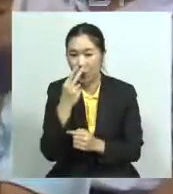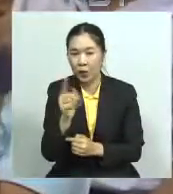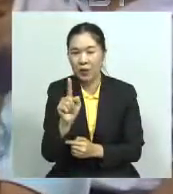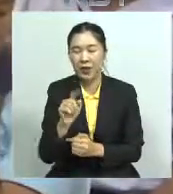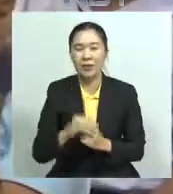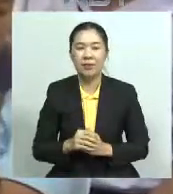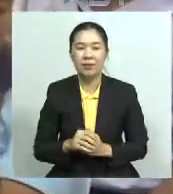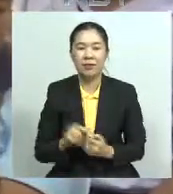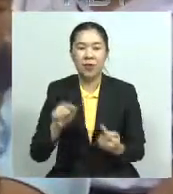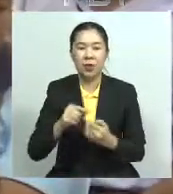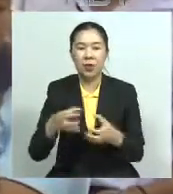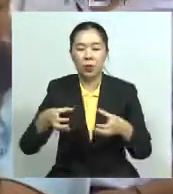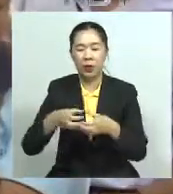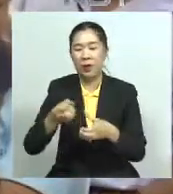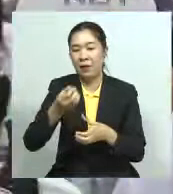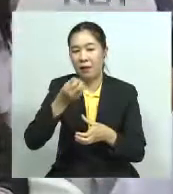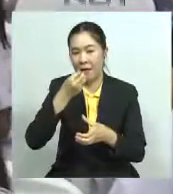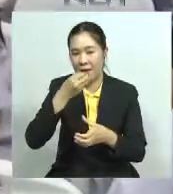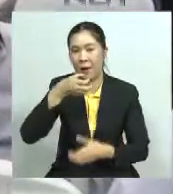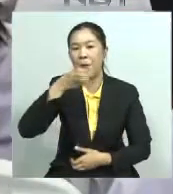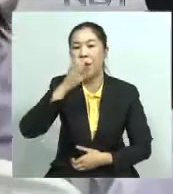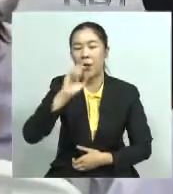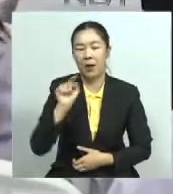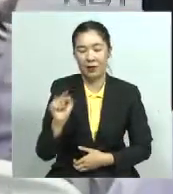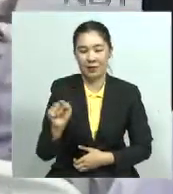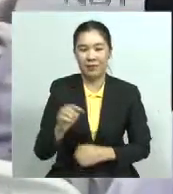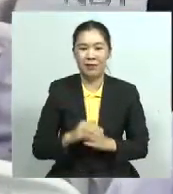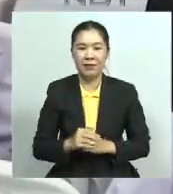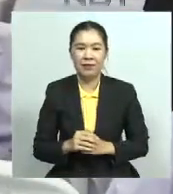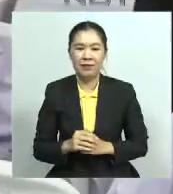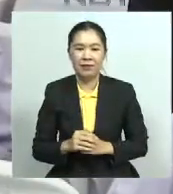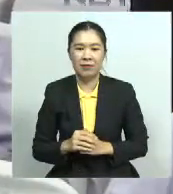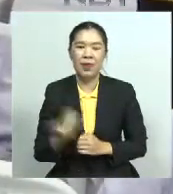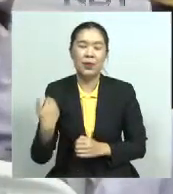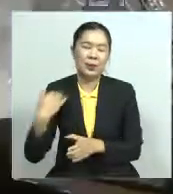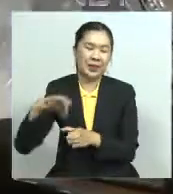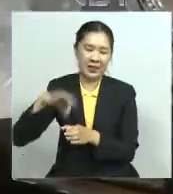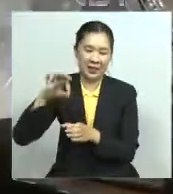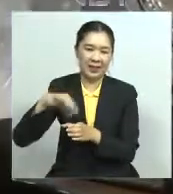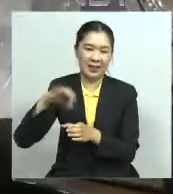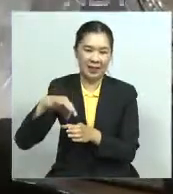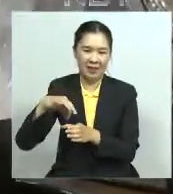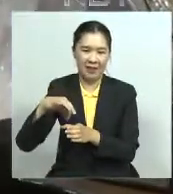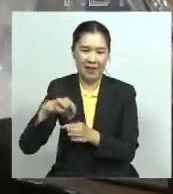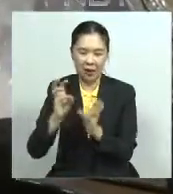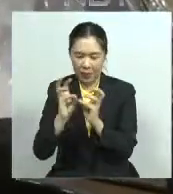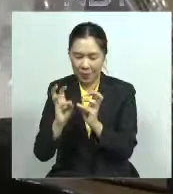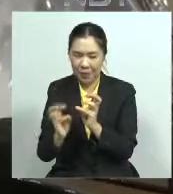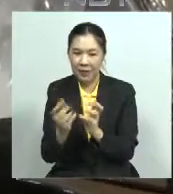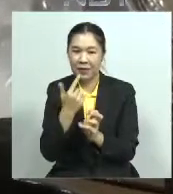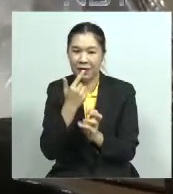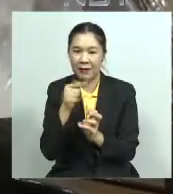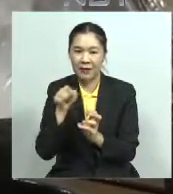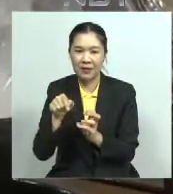ายเบาหวานนะครับกลุ่มอาหารและเครื่องดื่มยืนหนึ่งณขณะนี้นะครับหนีไม่พ้นชานมไข่มุกแน่นอนนะครับเชื่อไหมครับคุณผู้ช